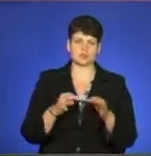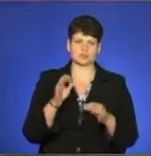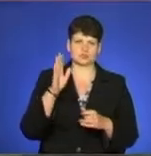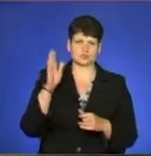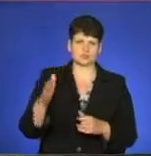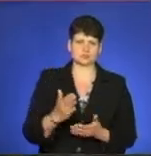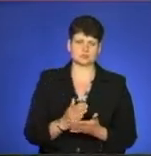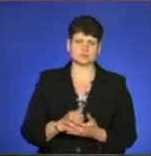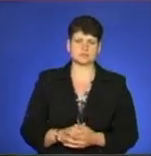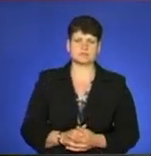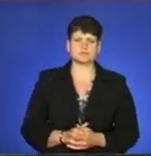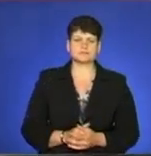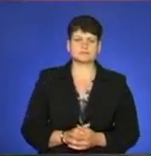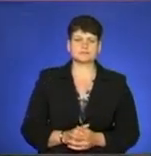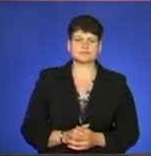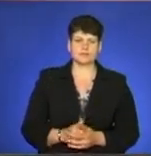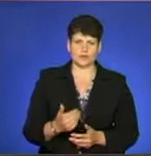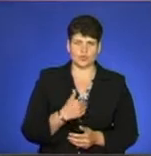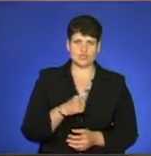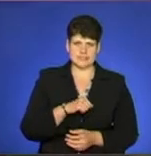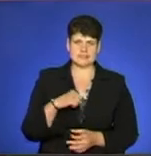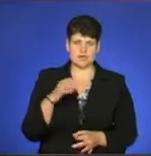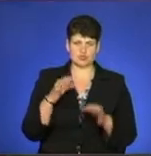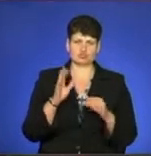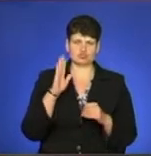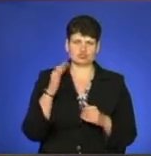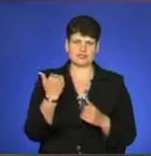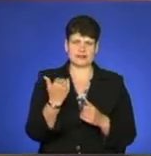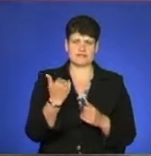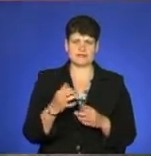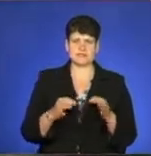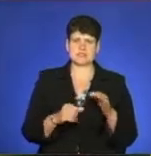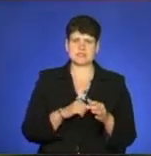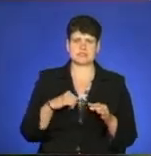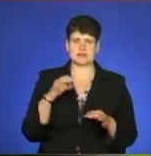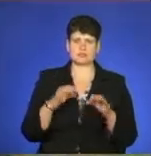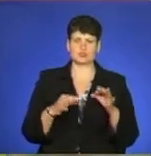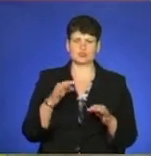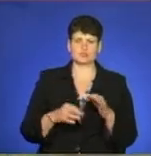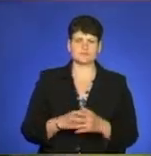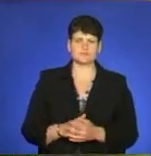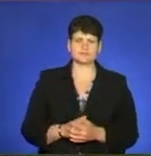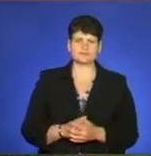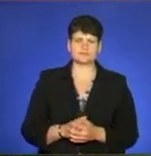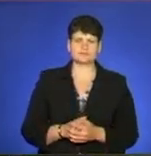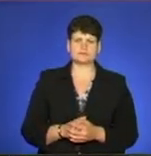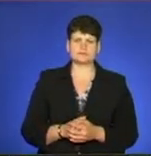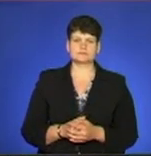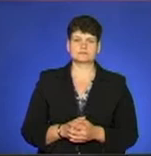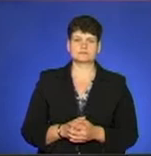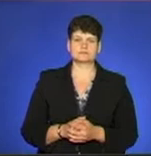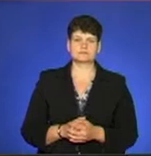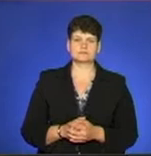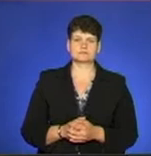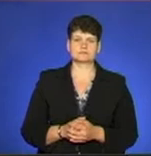це таке? Хочете саме суд, буде саме суд вам. Ви не добре йде, щоб ви робите свою роботу, щоб ви